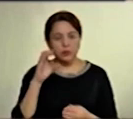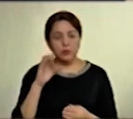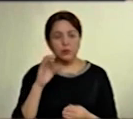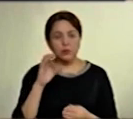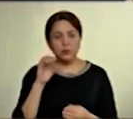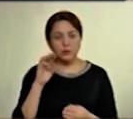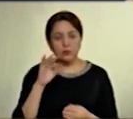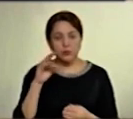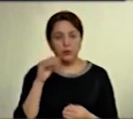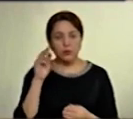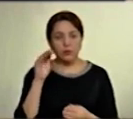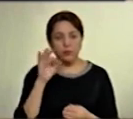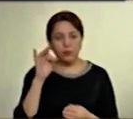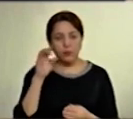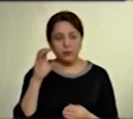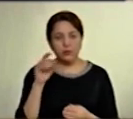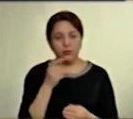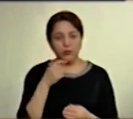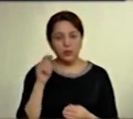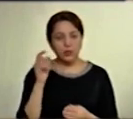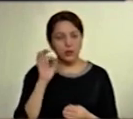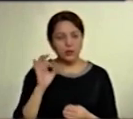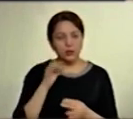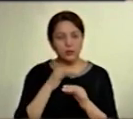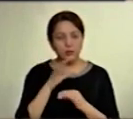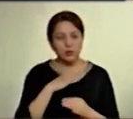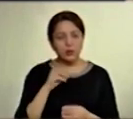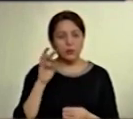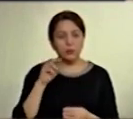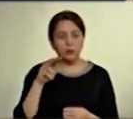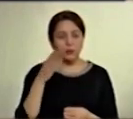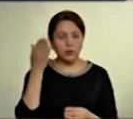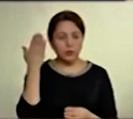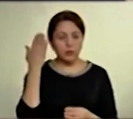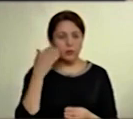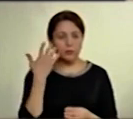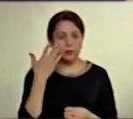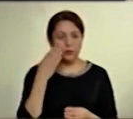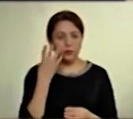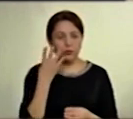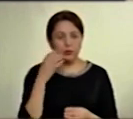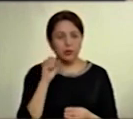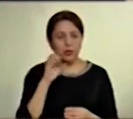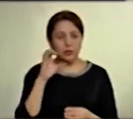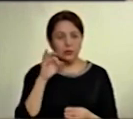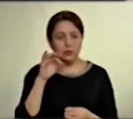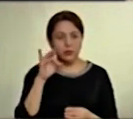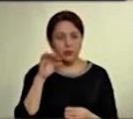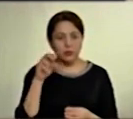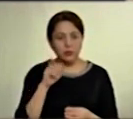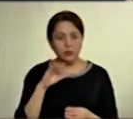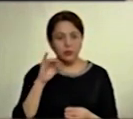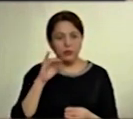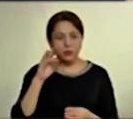haqida gaplashib o'tgan edik. Ya'ni miloddan avvalgi 5-4 asrlarda Yunon